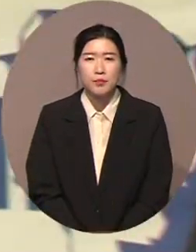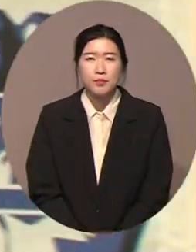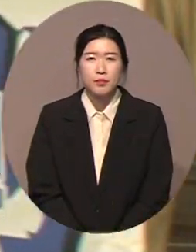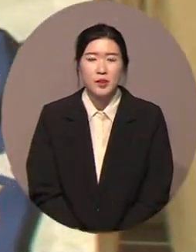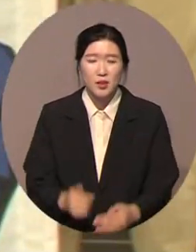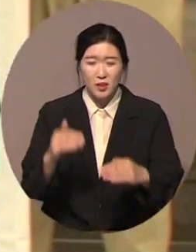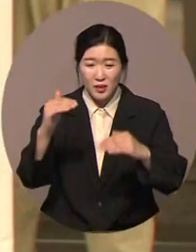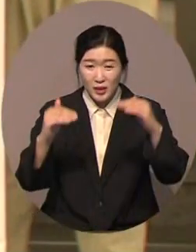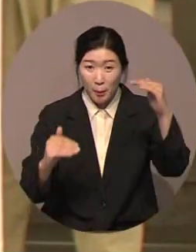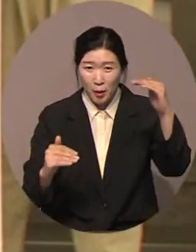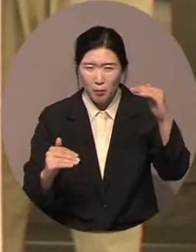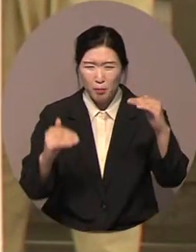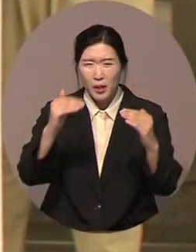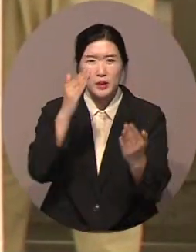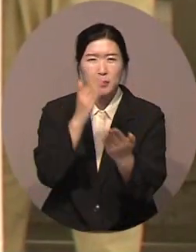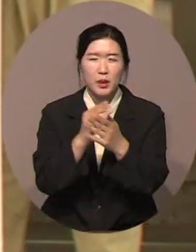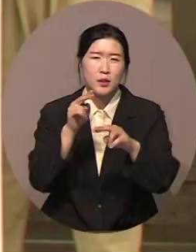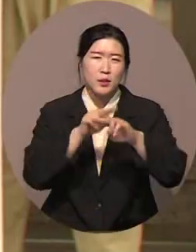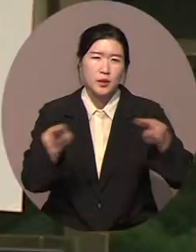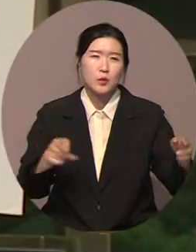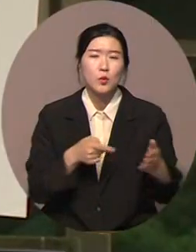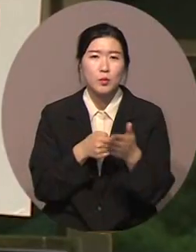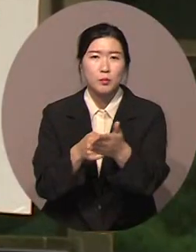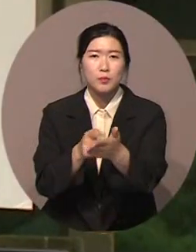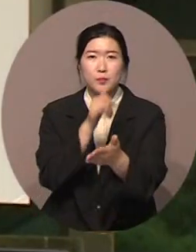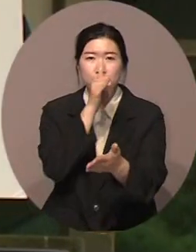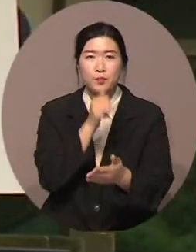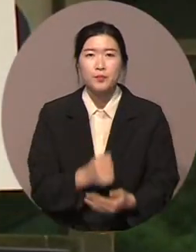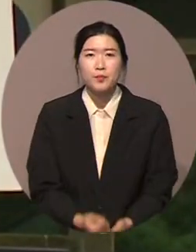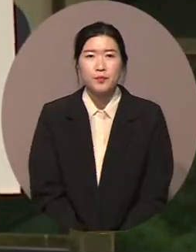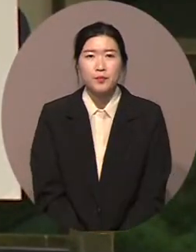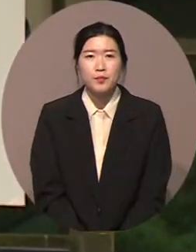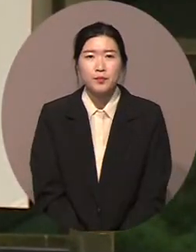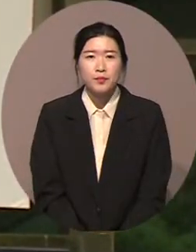있다며 임금차별을 없애라고 강조했습니다